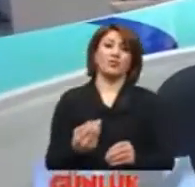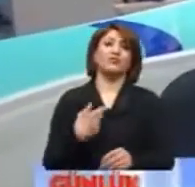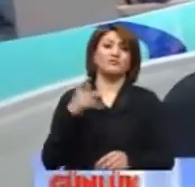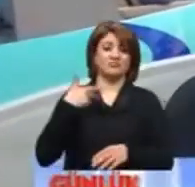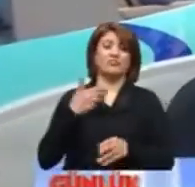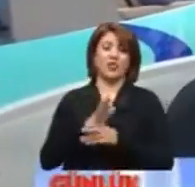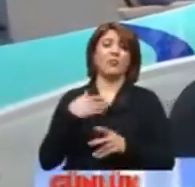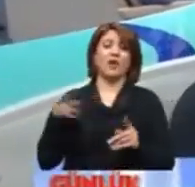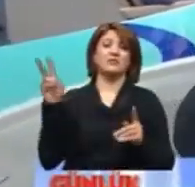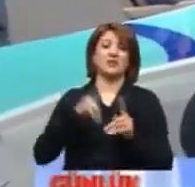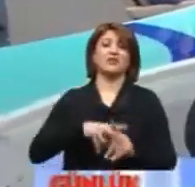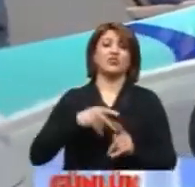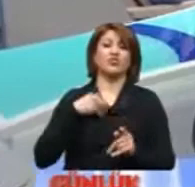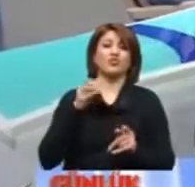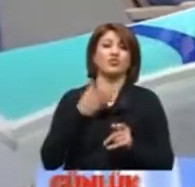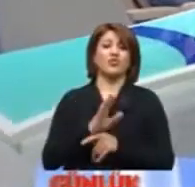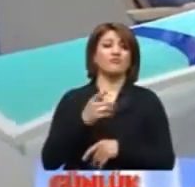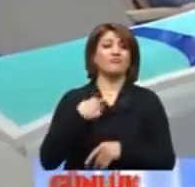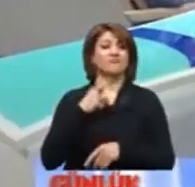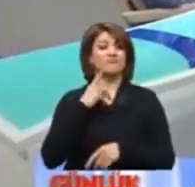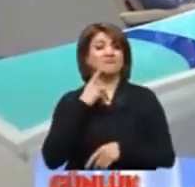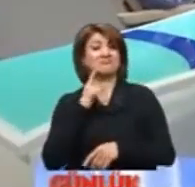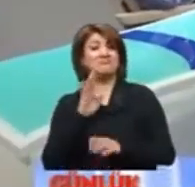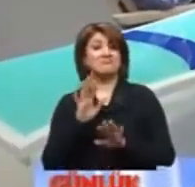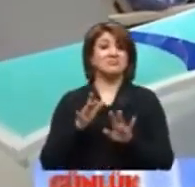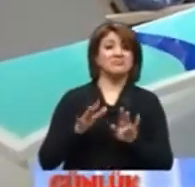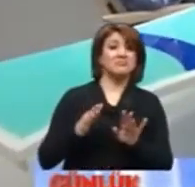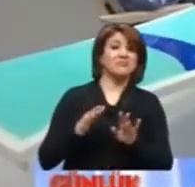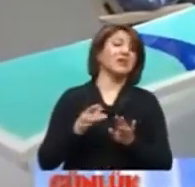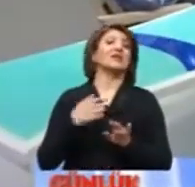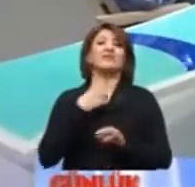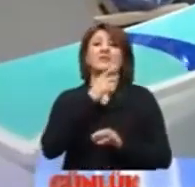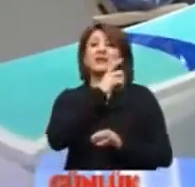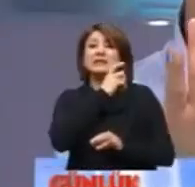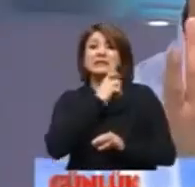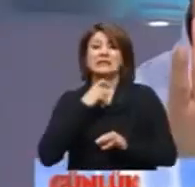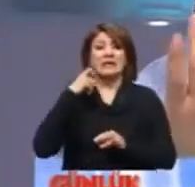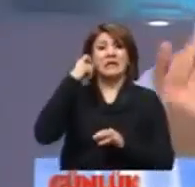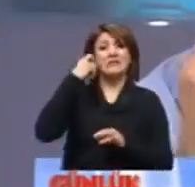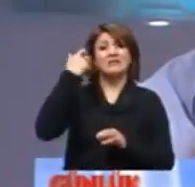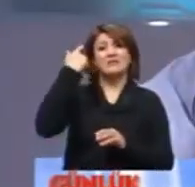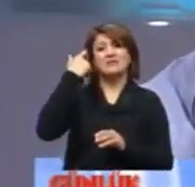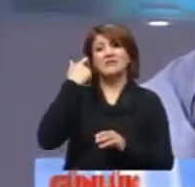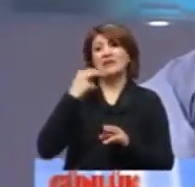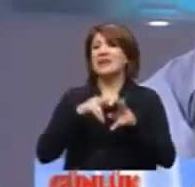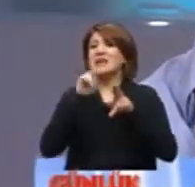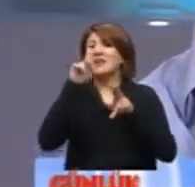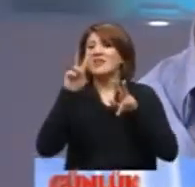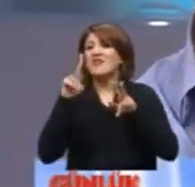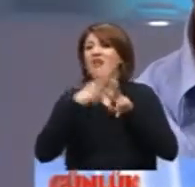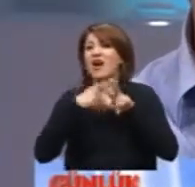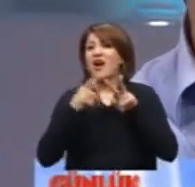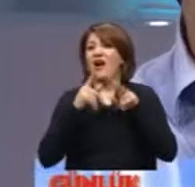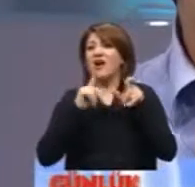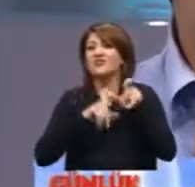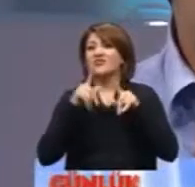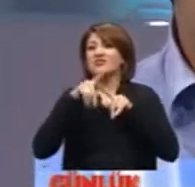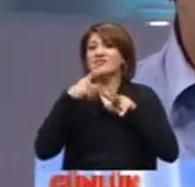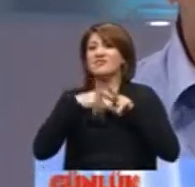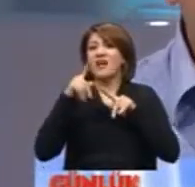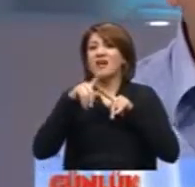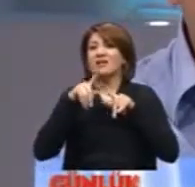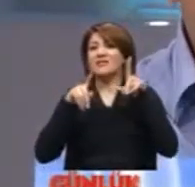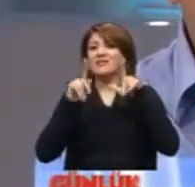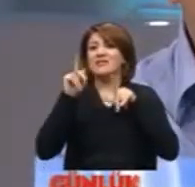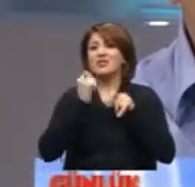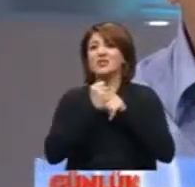Katılıyorum bence de ama. Ben emin değilim ya şimdi Kıvanç Tatlıtuğ sakalını kessene ne, bıraksana yani. Ha diyorsun ki onun sakalla alakası yok. Alakası